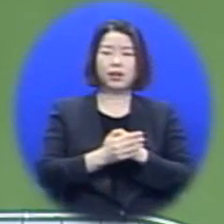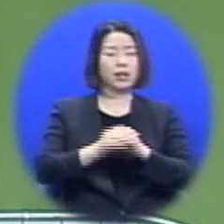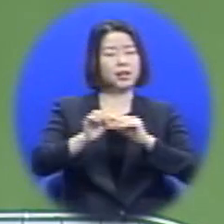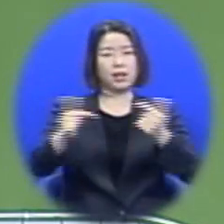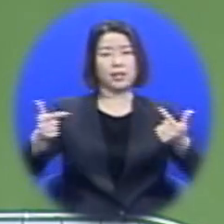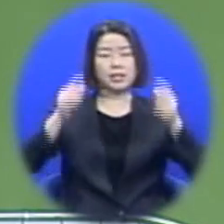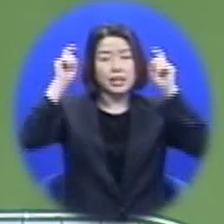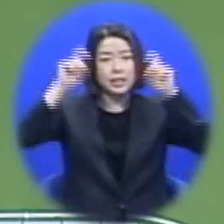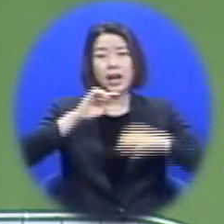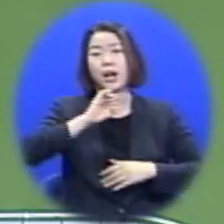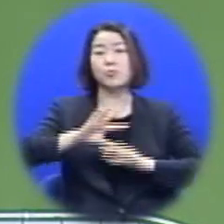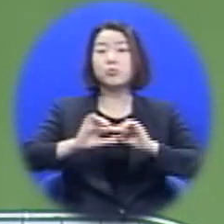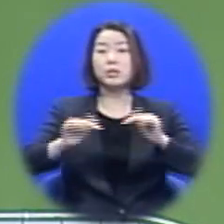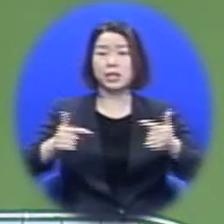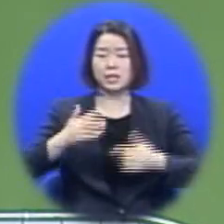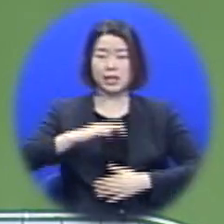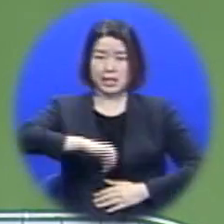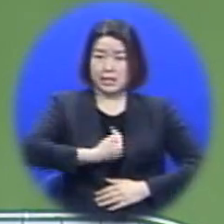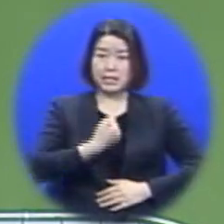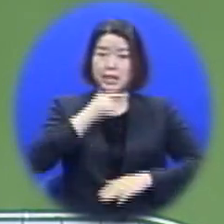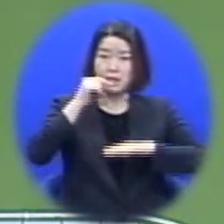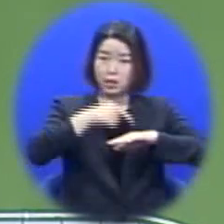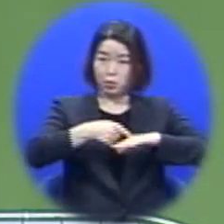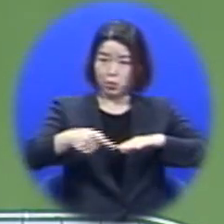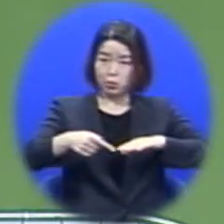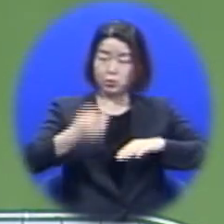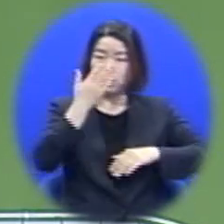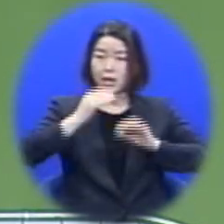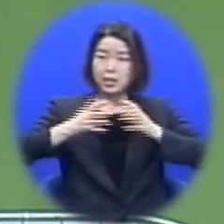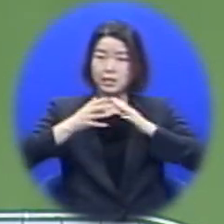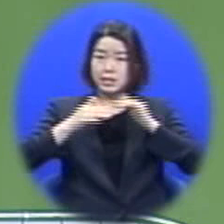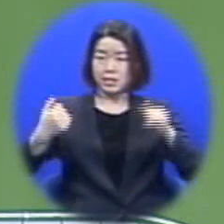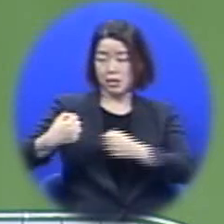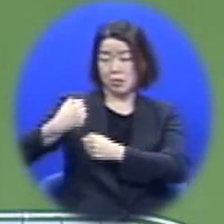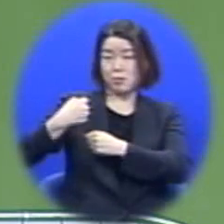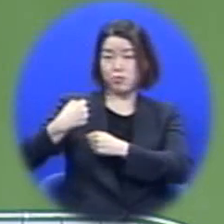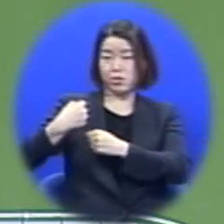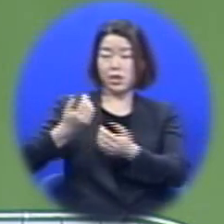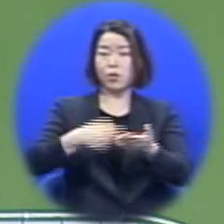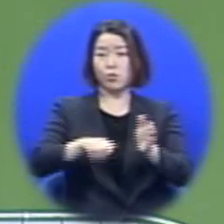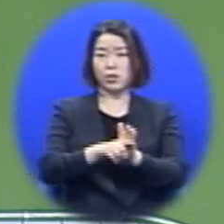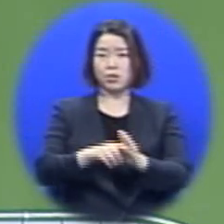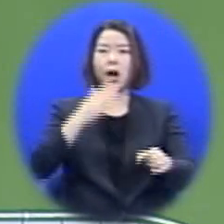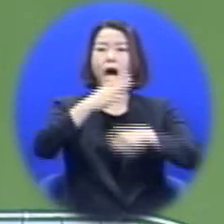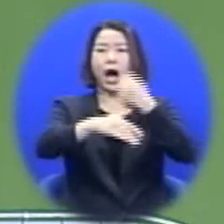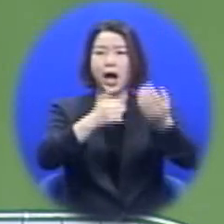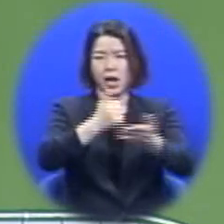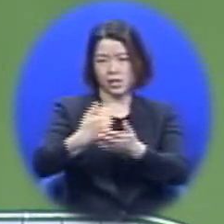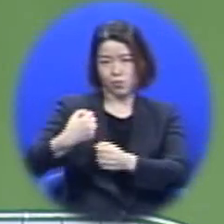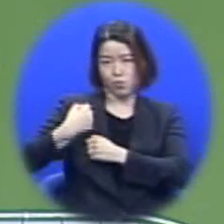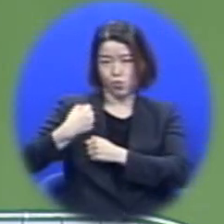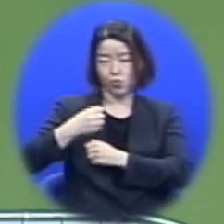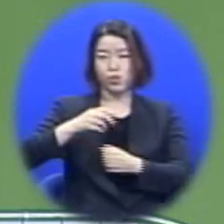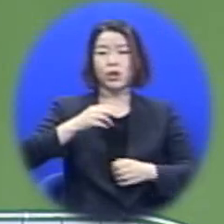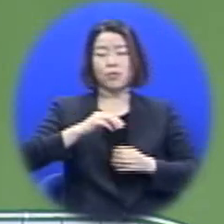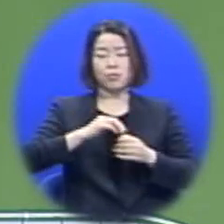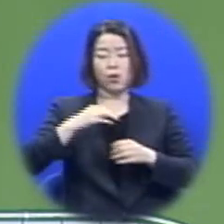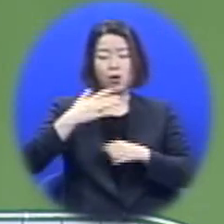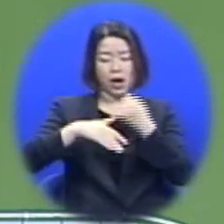않고 자기 동족, 이스라엘 군대를 위해서, 그리고 하나님을 위해서도 다윗은